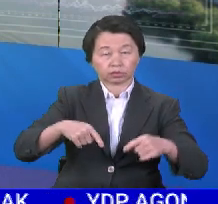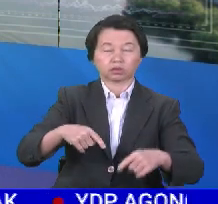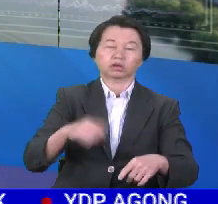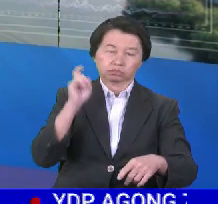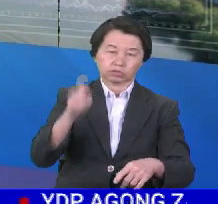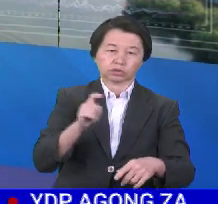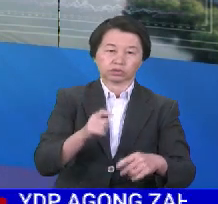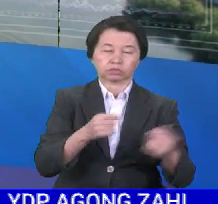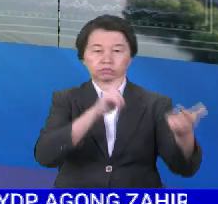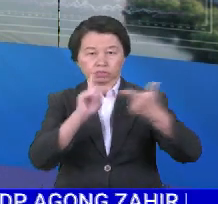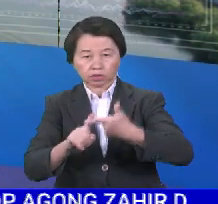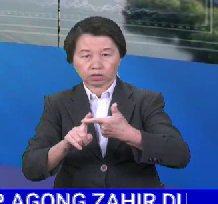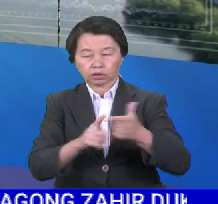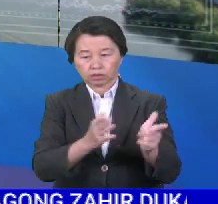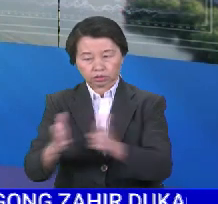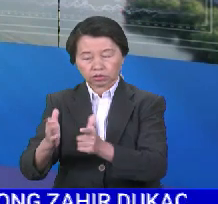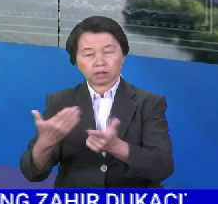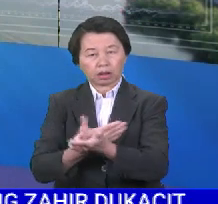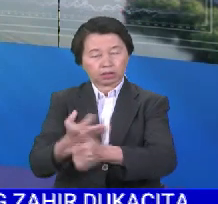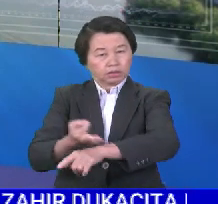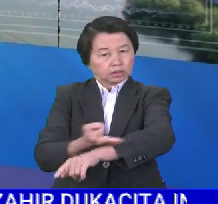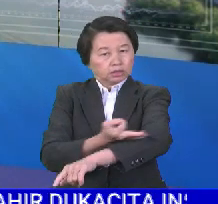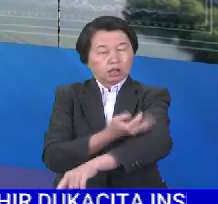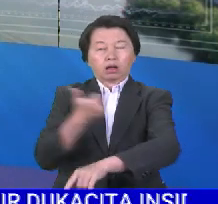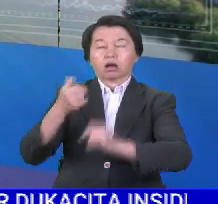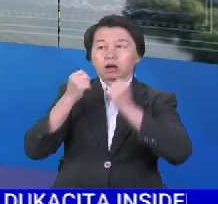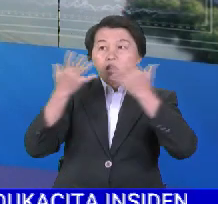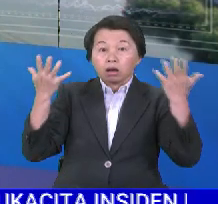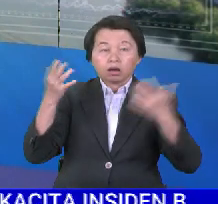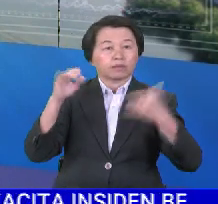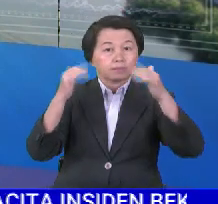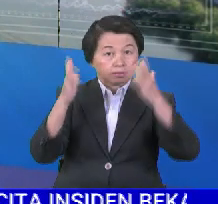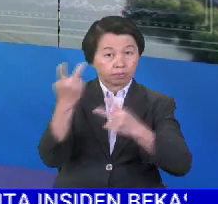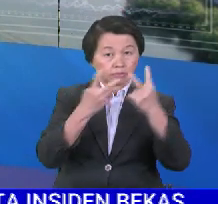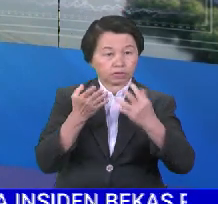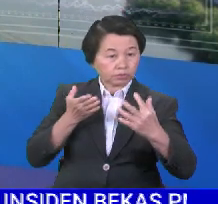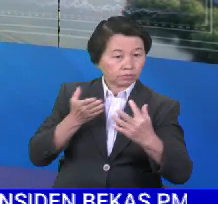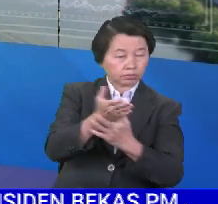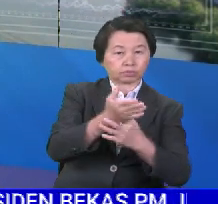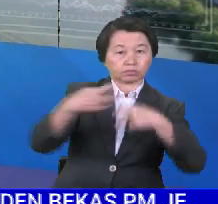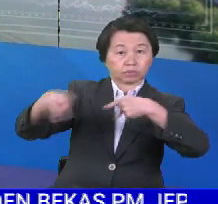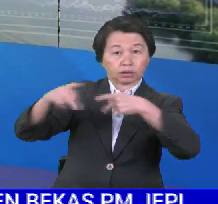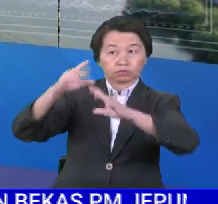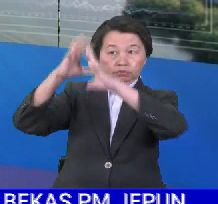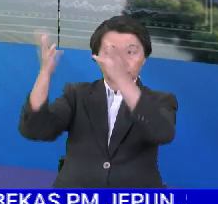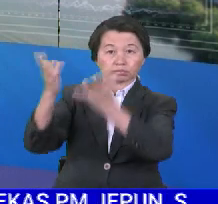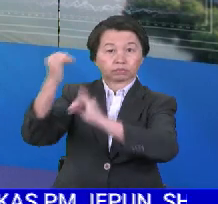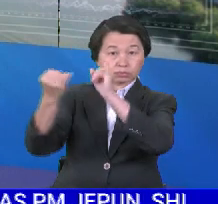juga perlu disusuli dengan strategi baharu dan segar oleh pemain pelancongan tempatan bagi menembusi semula pasaran